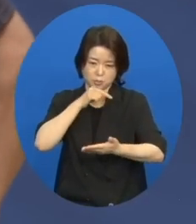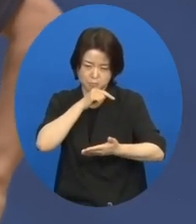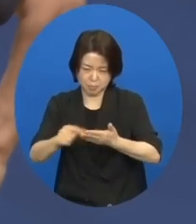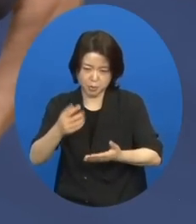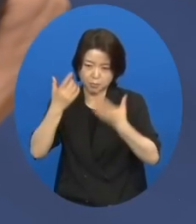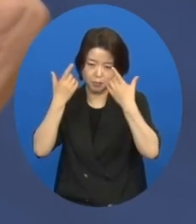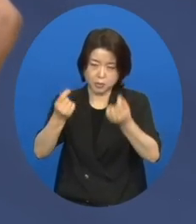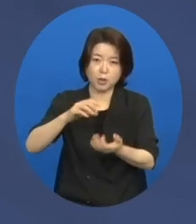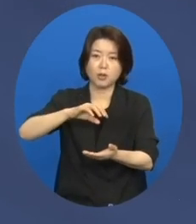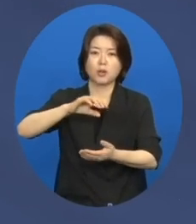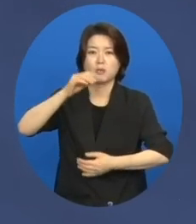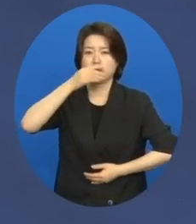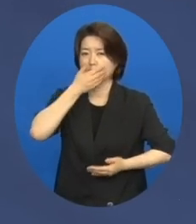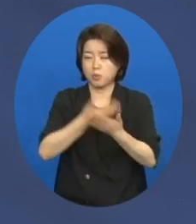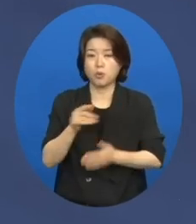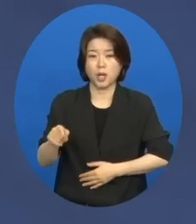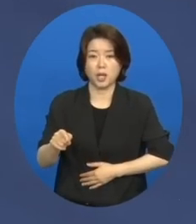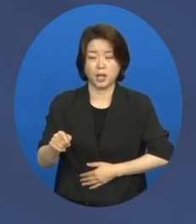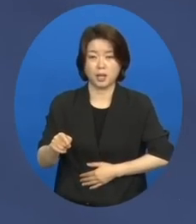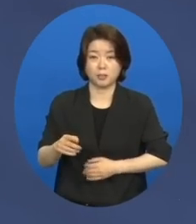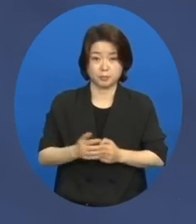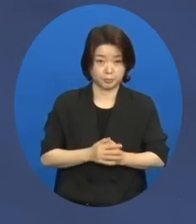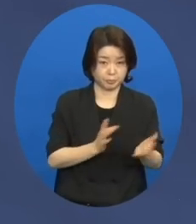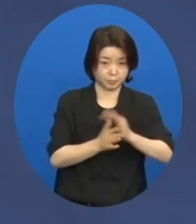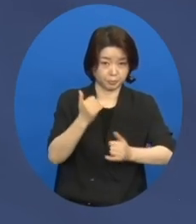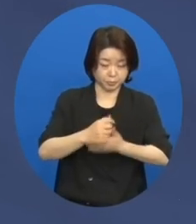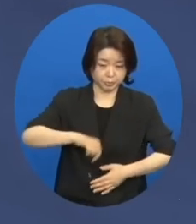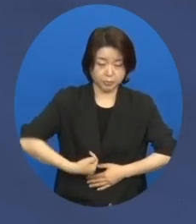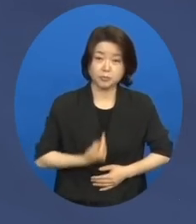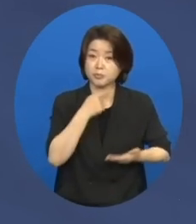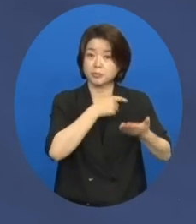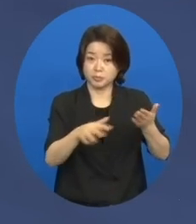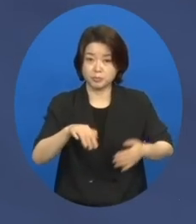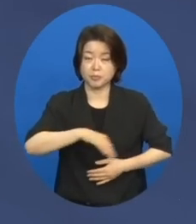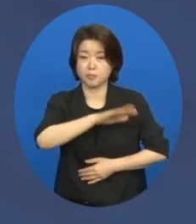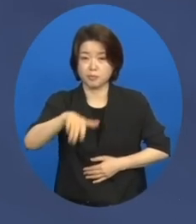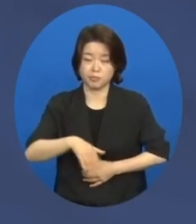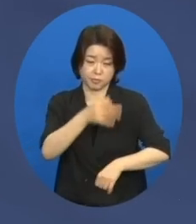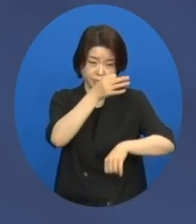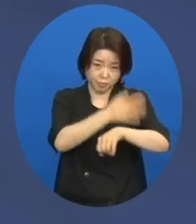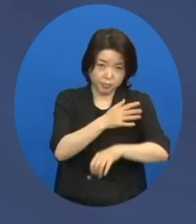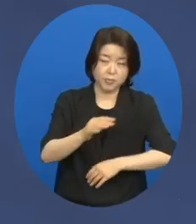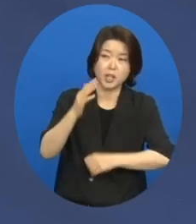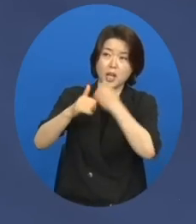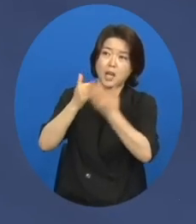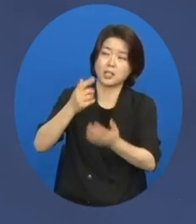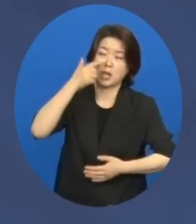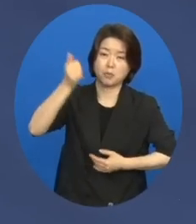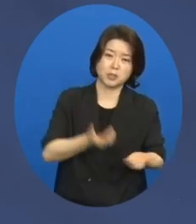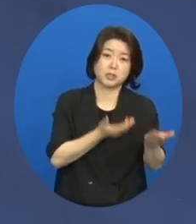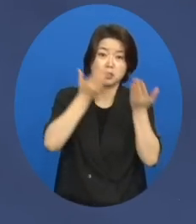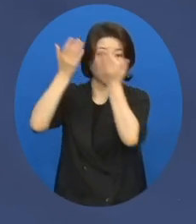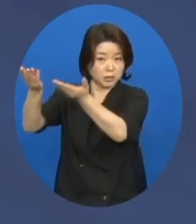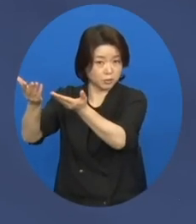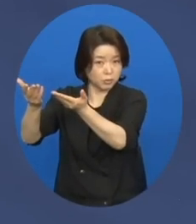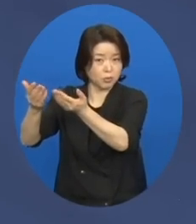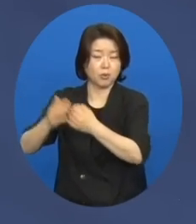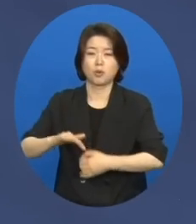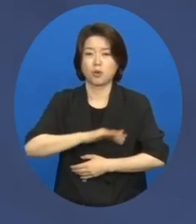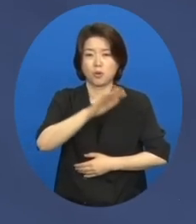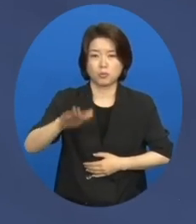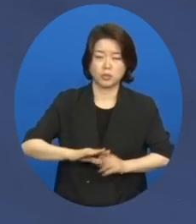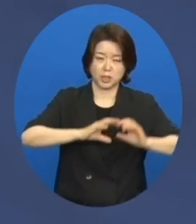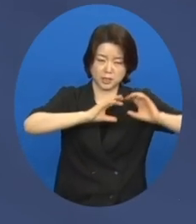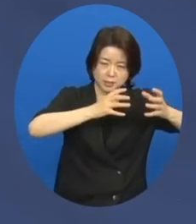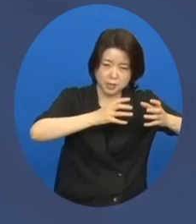거예요. 계시록 1장 5절에 예수께서 자기 피로 우리를 사서 하나님 아버지께 드리시고 우리를